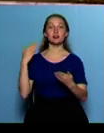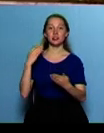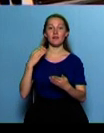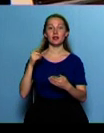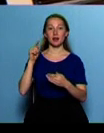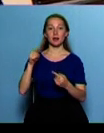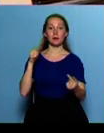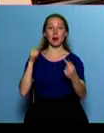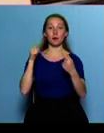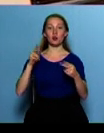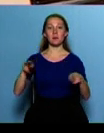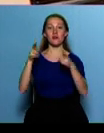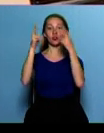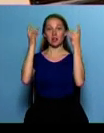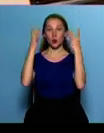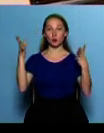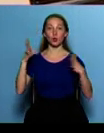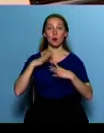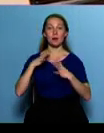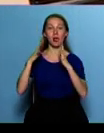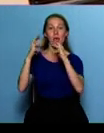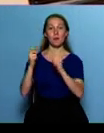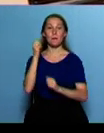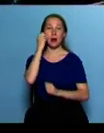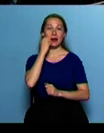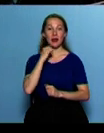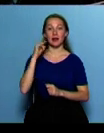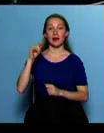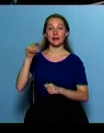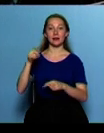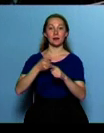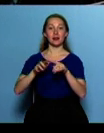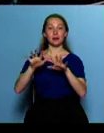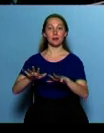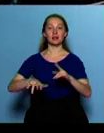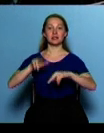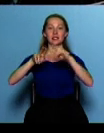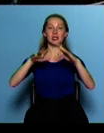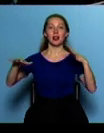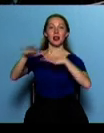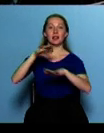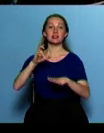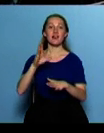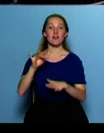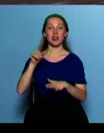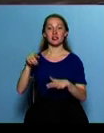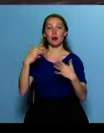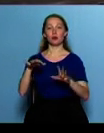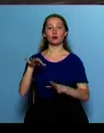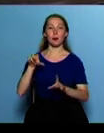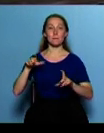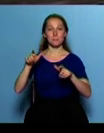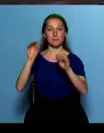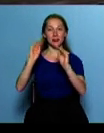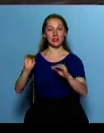здания Кизнерского дворца культуры красовался барак. А сегодня на месте аварийного дома вырос сквер. Строители уже уложили здесь брусчатку,